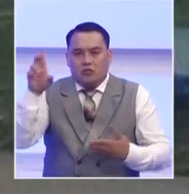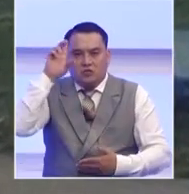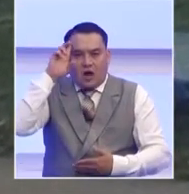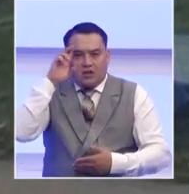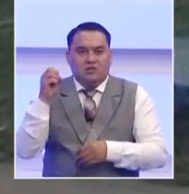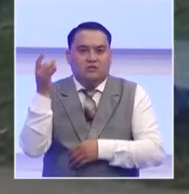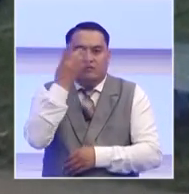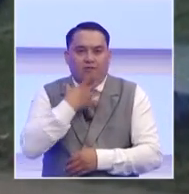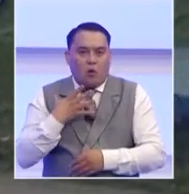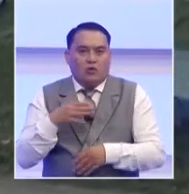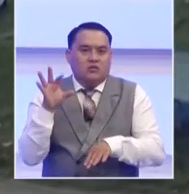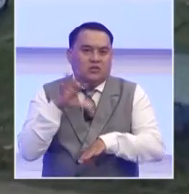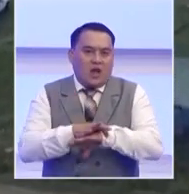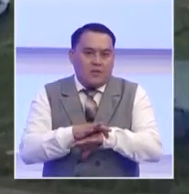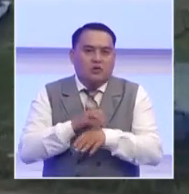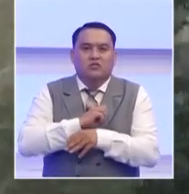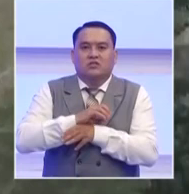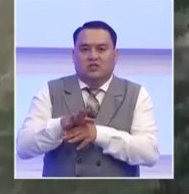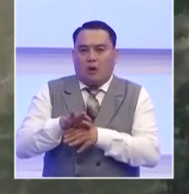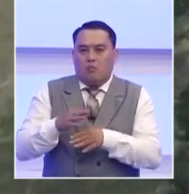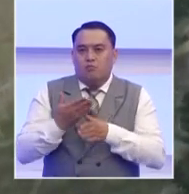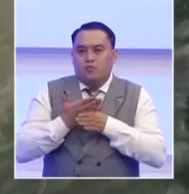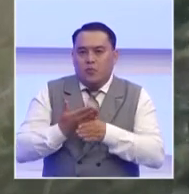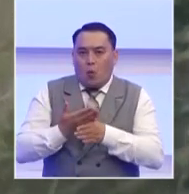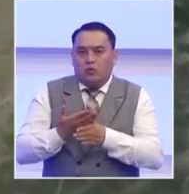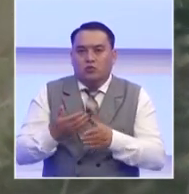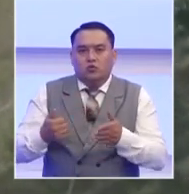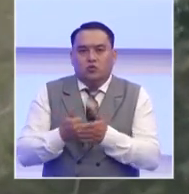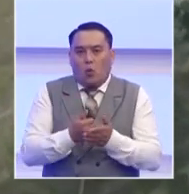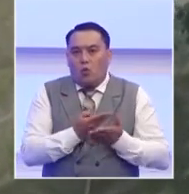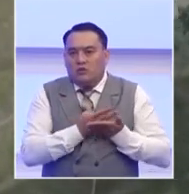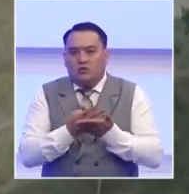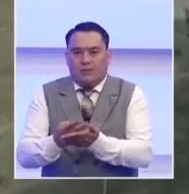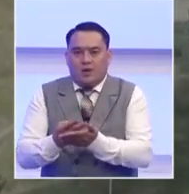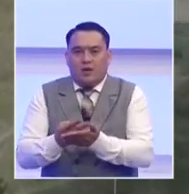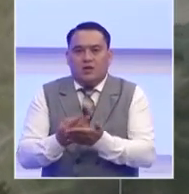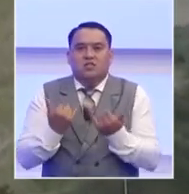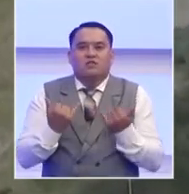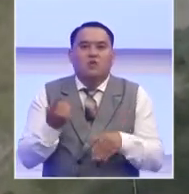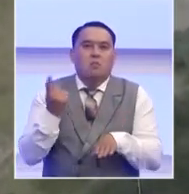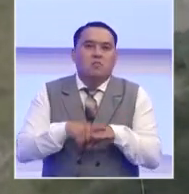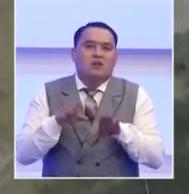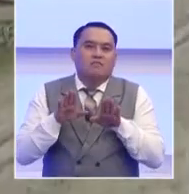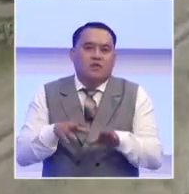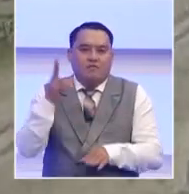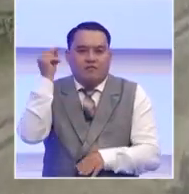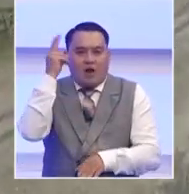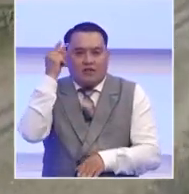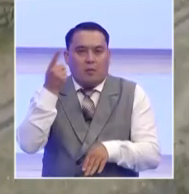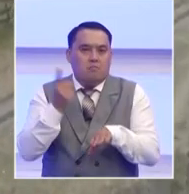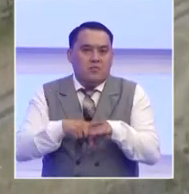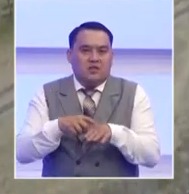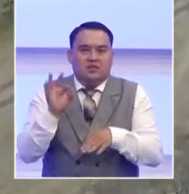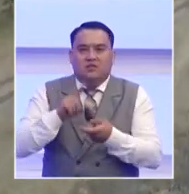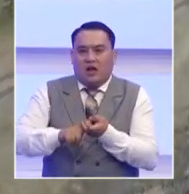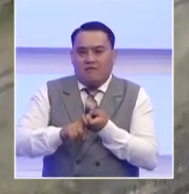и при выявлении случаев заражения немедленно оказывает помощь вплоть до госпитализации. ЮАР сегодня занимает первое место в Африке по